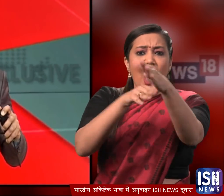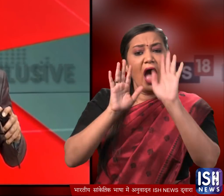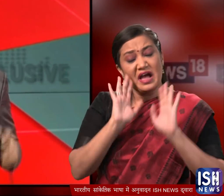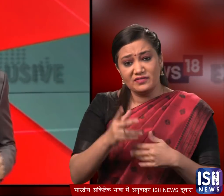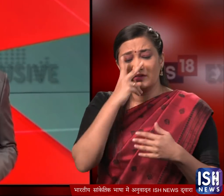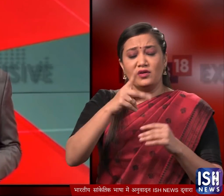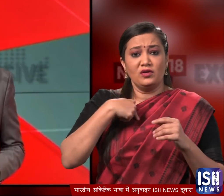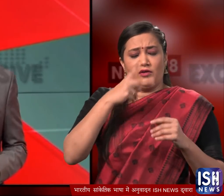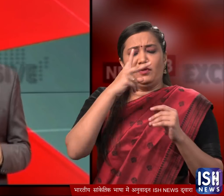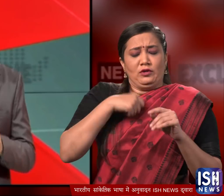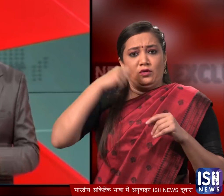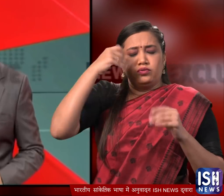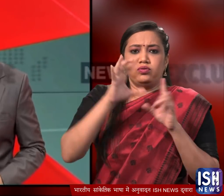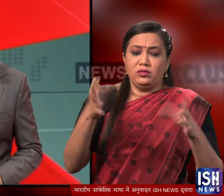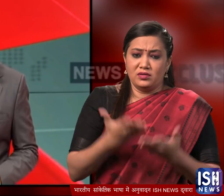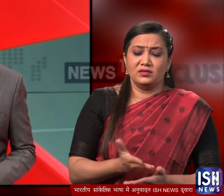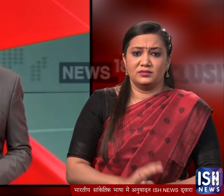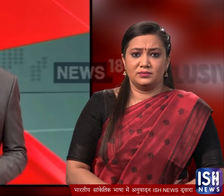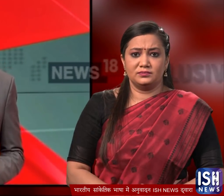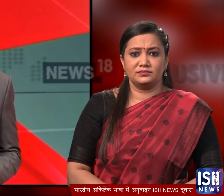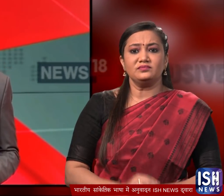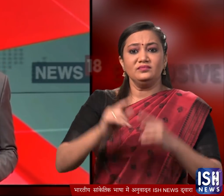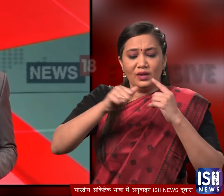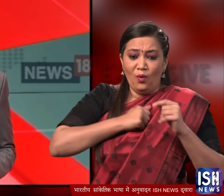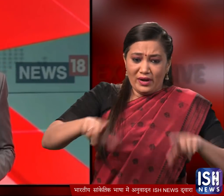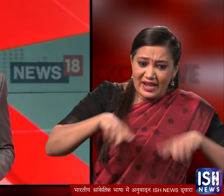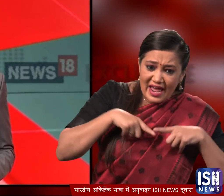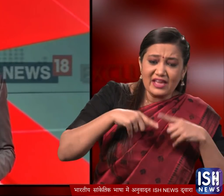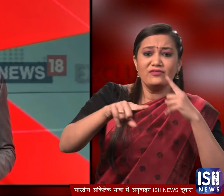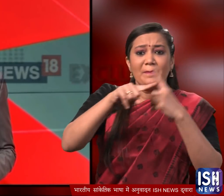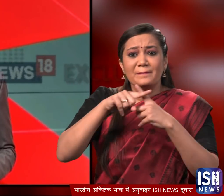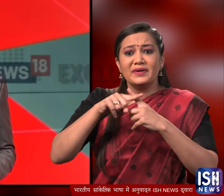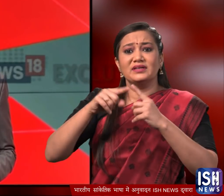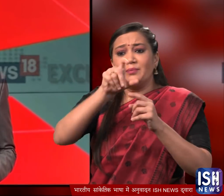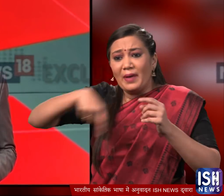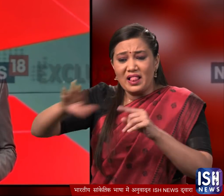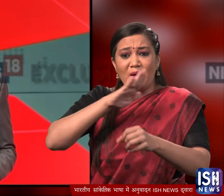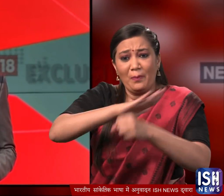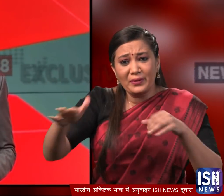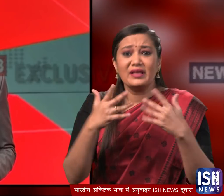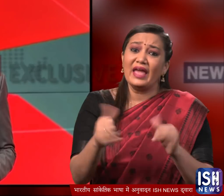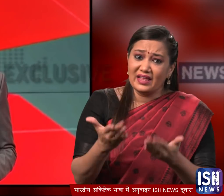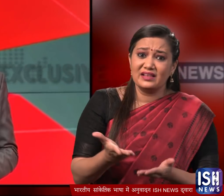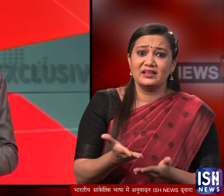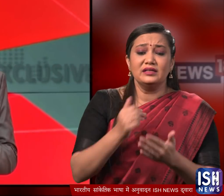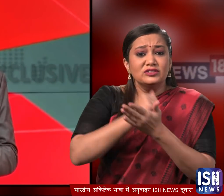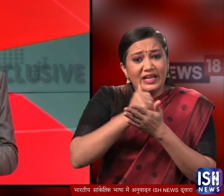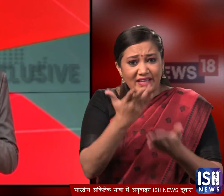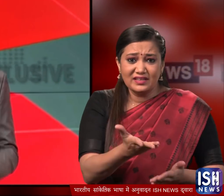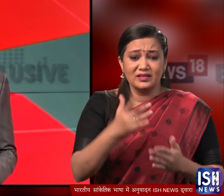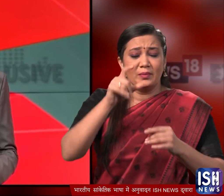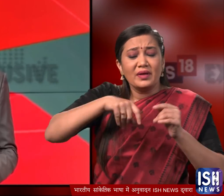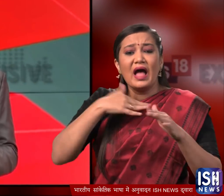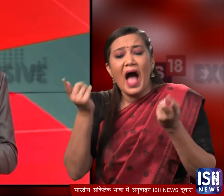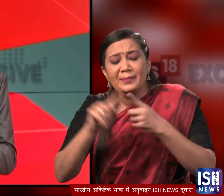तस्वीरें हम सबने देखी हैं, वो परेशान करने वाली हैं। अपने साथ साथ दूसरों की जिंदगी ट्रैक्टर के पहिए तले रौंदने की जिन लोगों